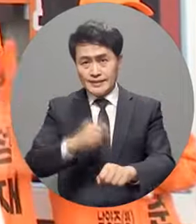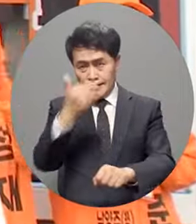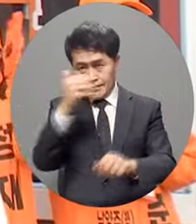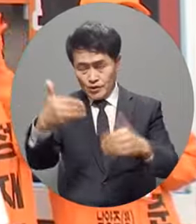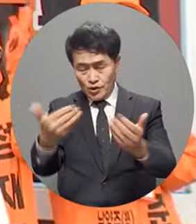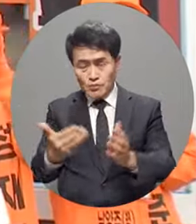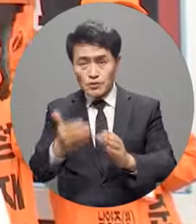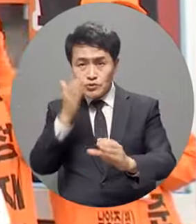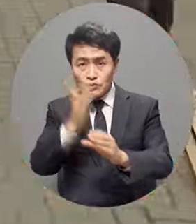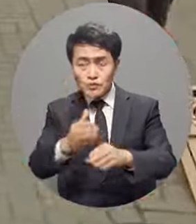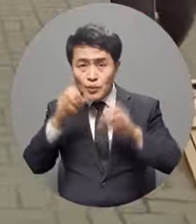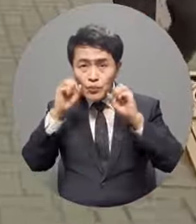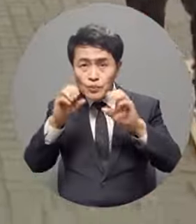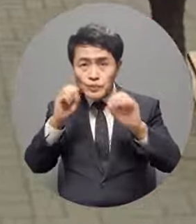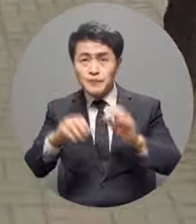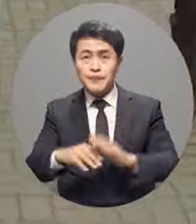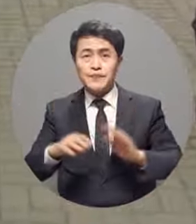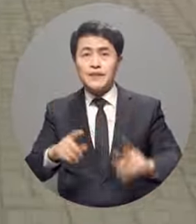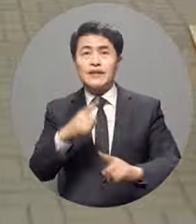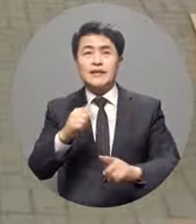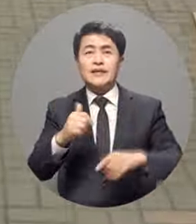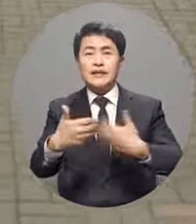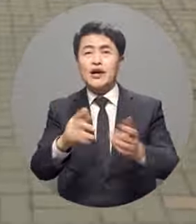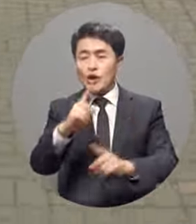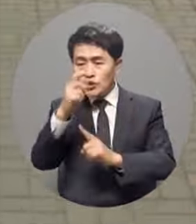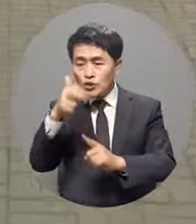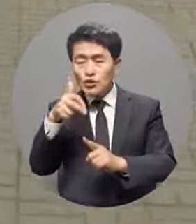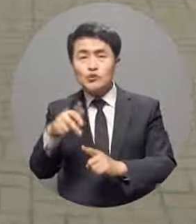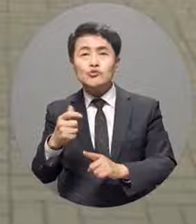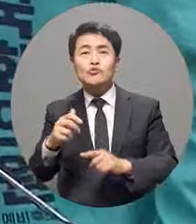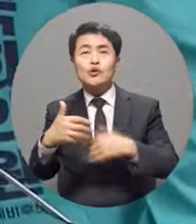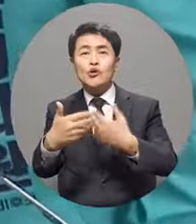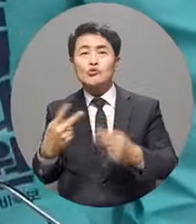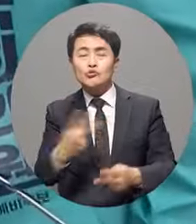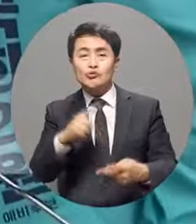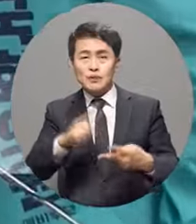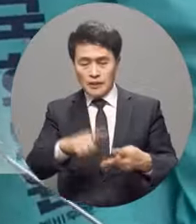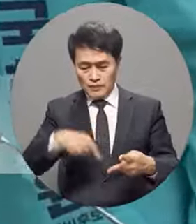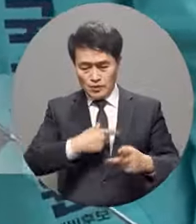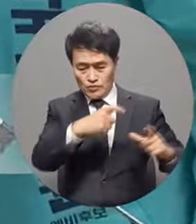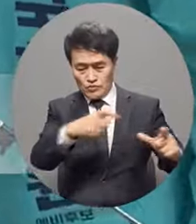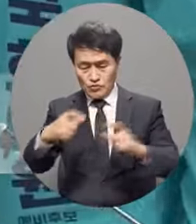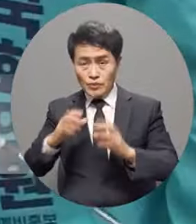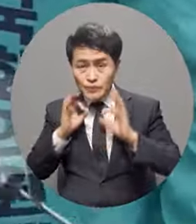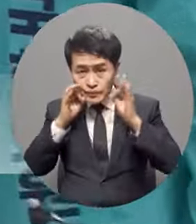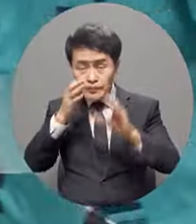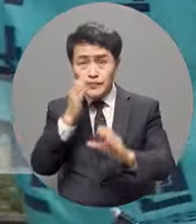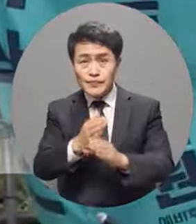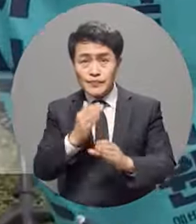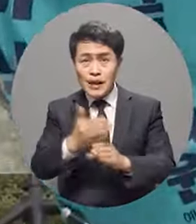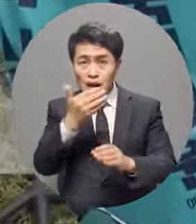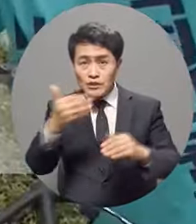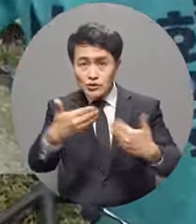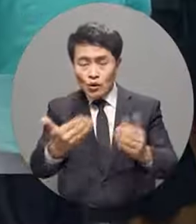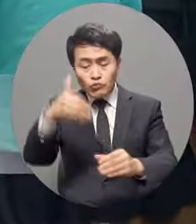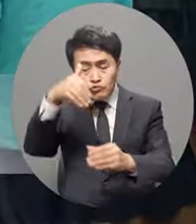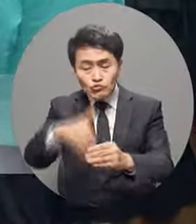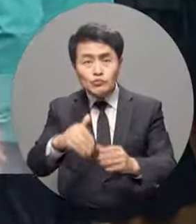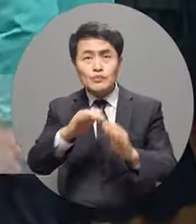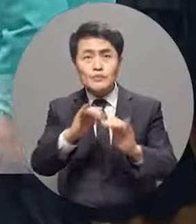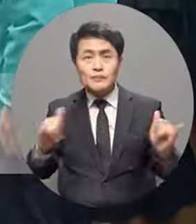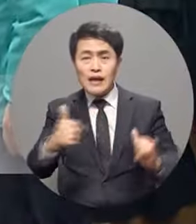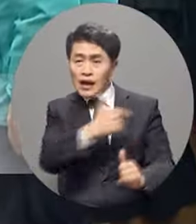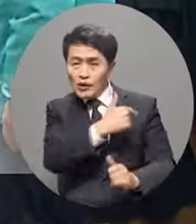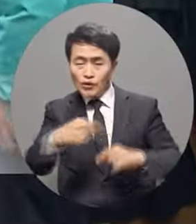집중 공략했습니다. 이낙연, 이준석 두 후보가 자신의 지역구에 주력하는 만큼 청년 유권자들에게